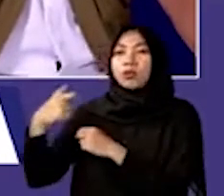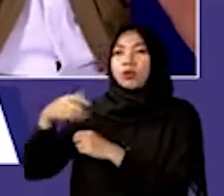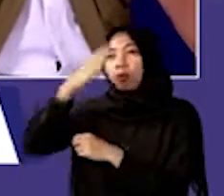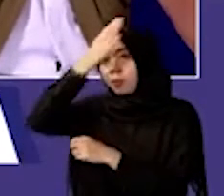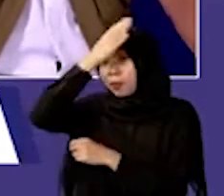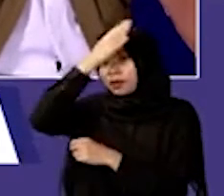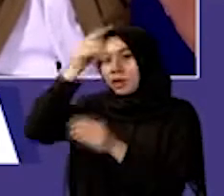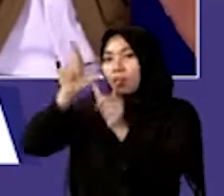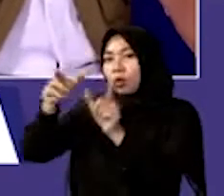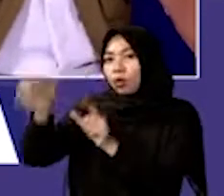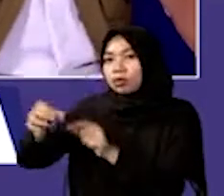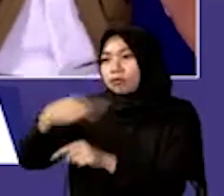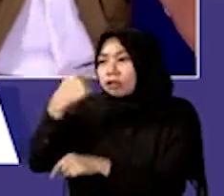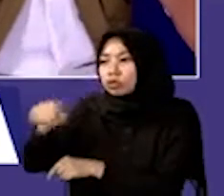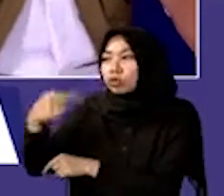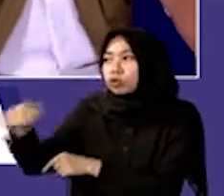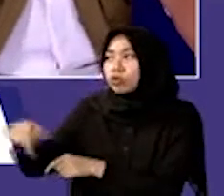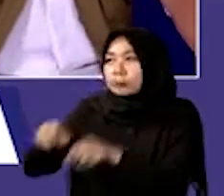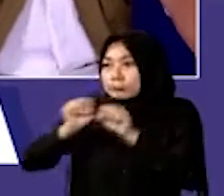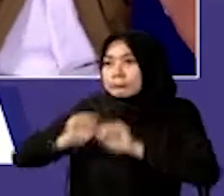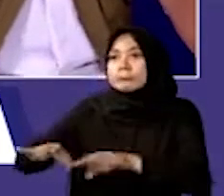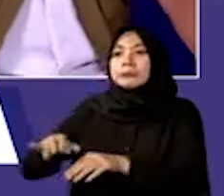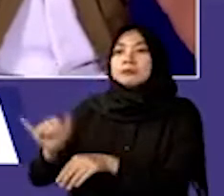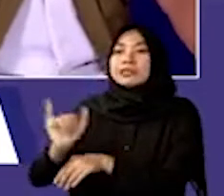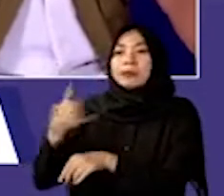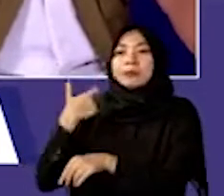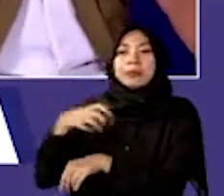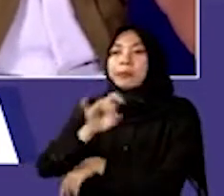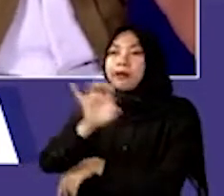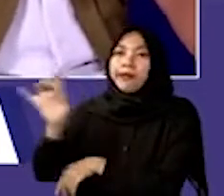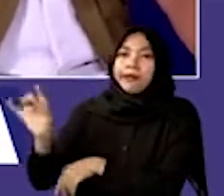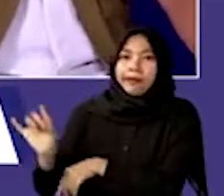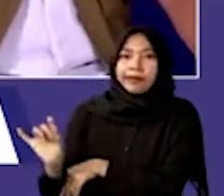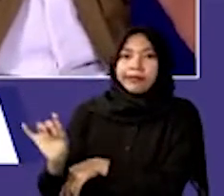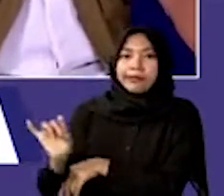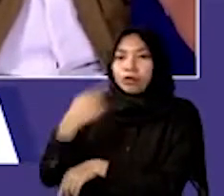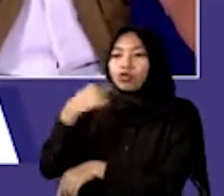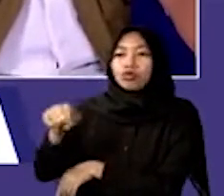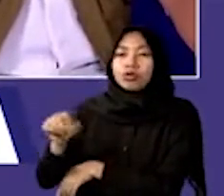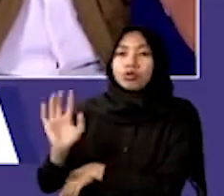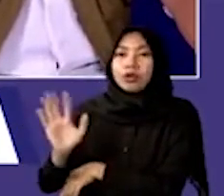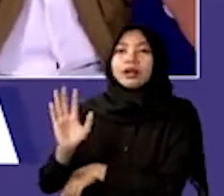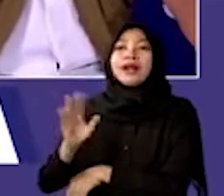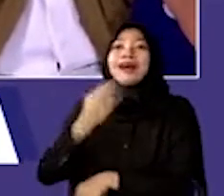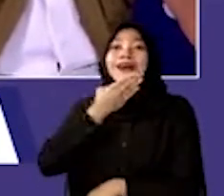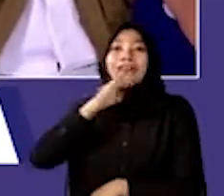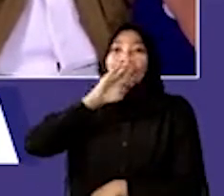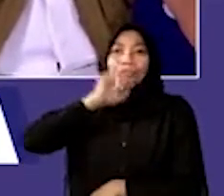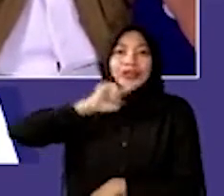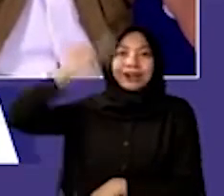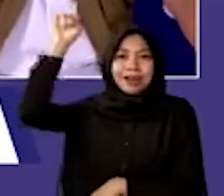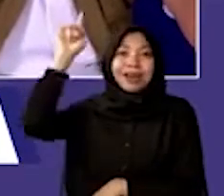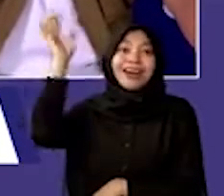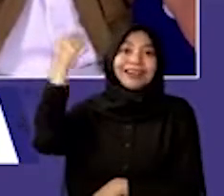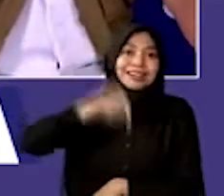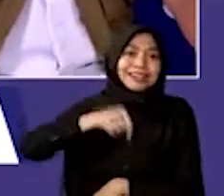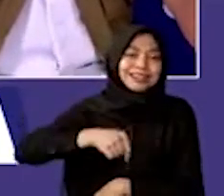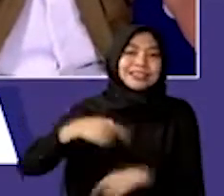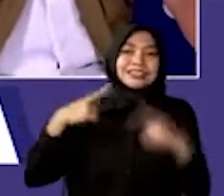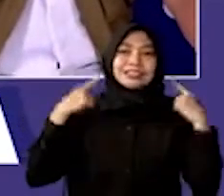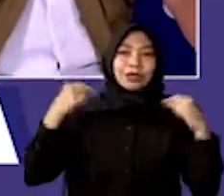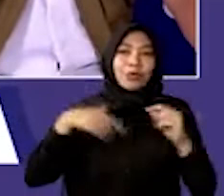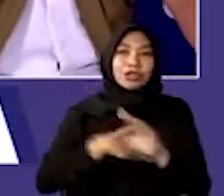Bupati walikota serta Semua pejabat yang ada di Jawa Timur Alhamdulillah hari ini Jawa Timur sudah